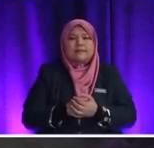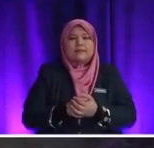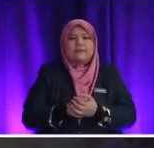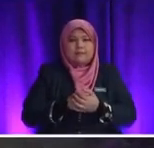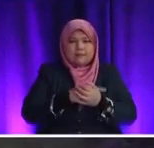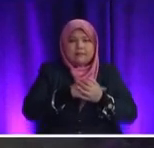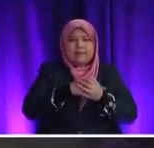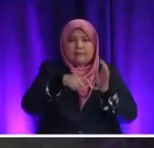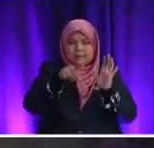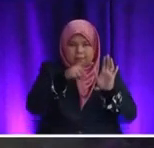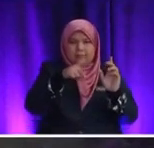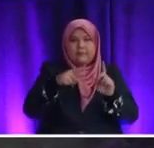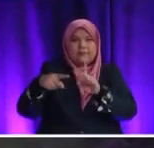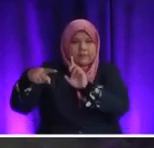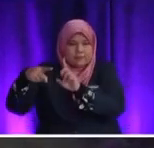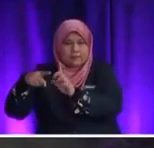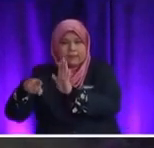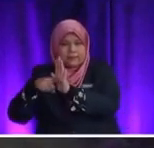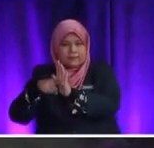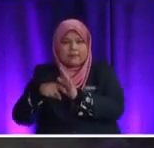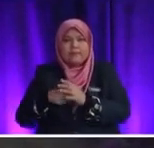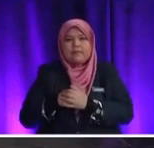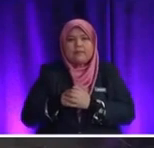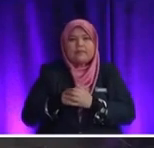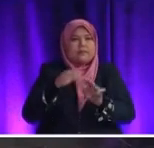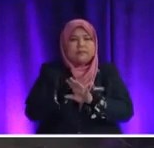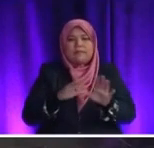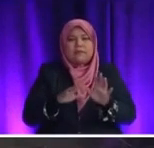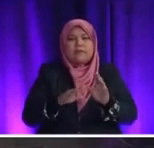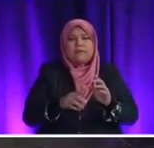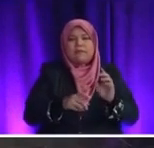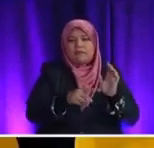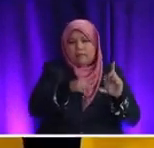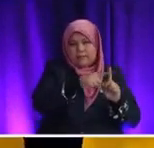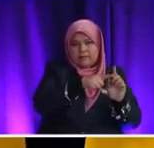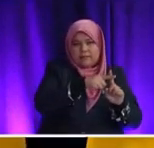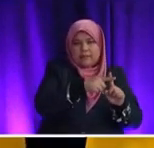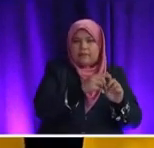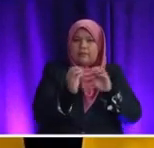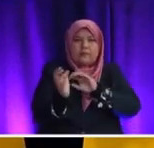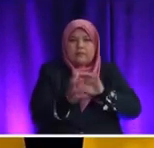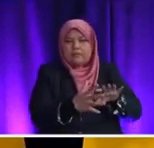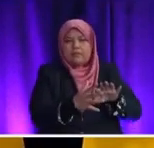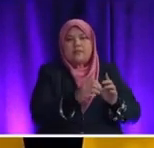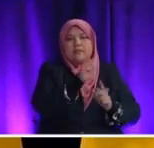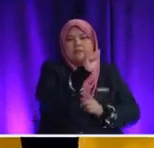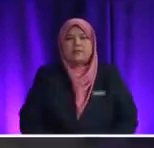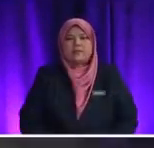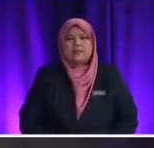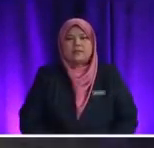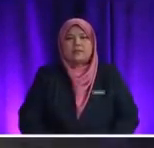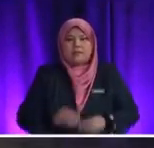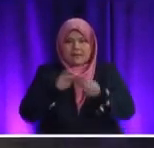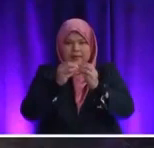tulin kamu terigu atau yang bahagian yang tak tool ini sekitar akan yang di bahagian anu oke